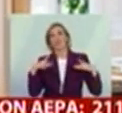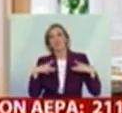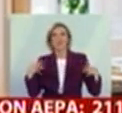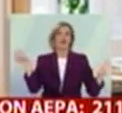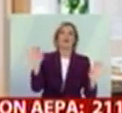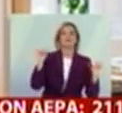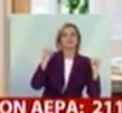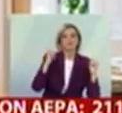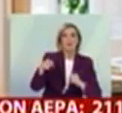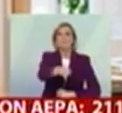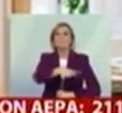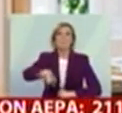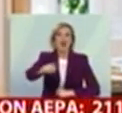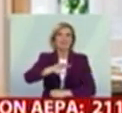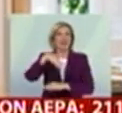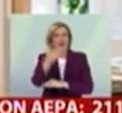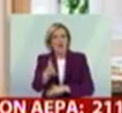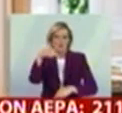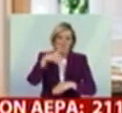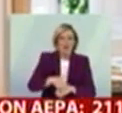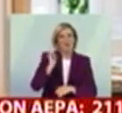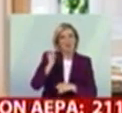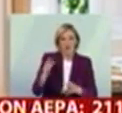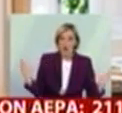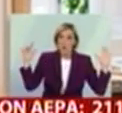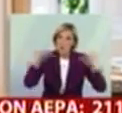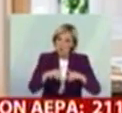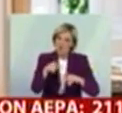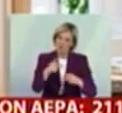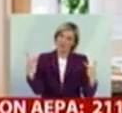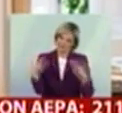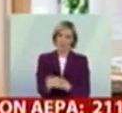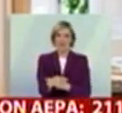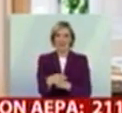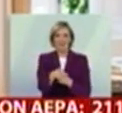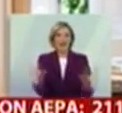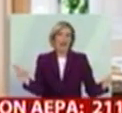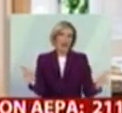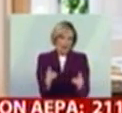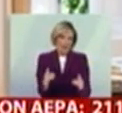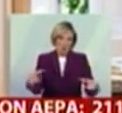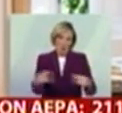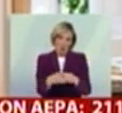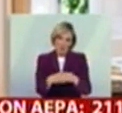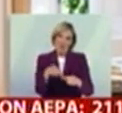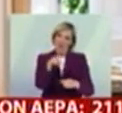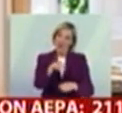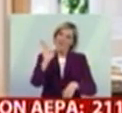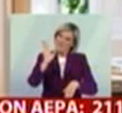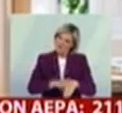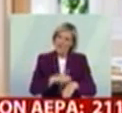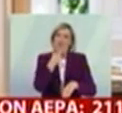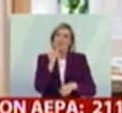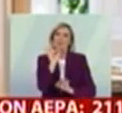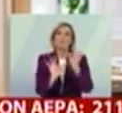Μετά από έναν έναντι λογαριασμό 66 ευρώ, μου έρχεται ένας εκαθαριστικός